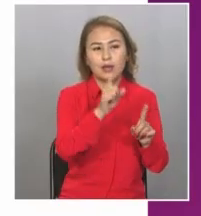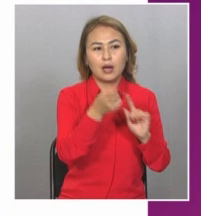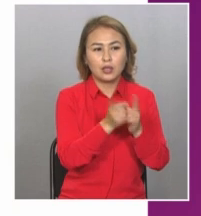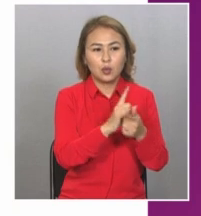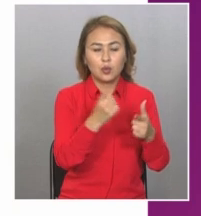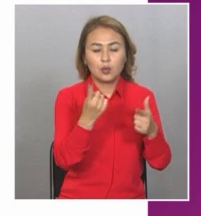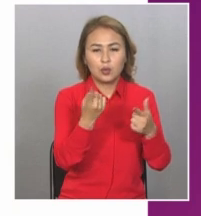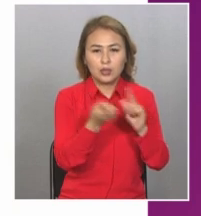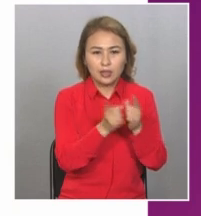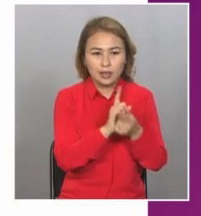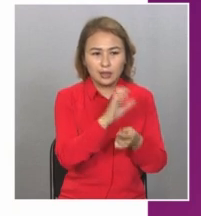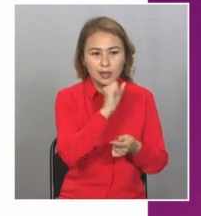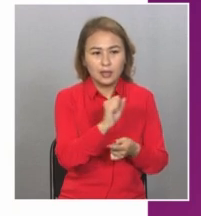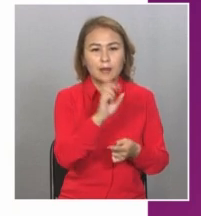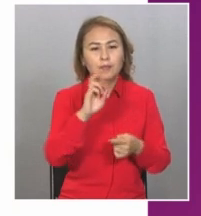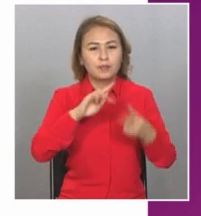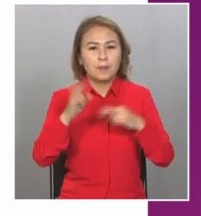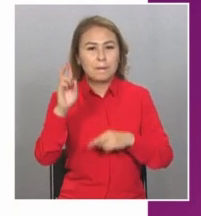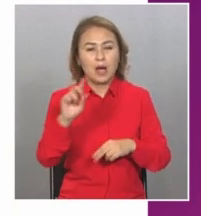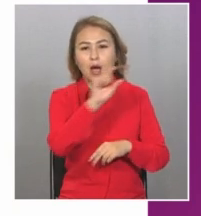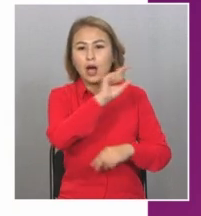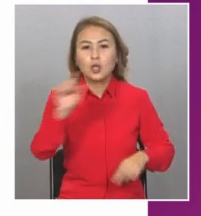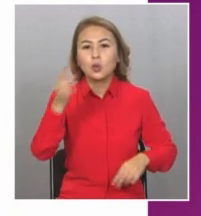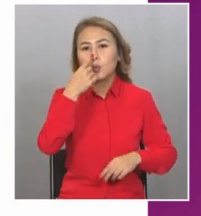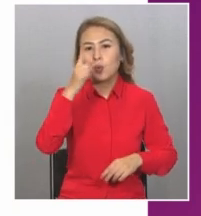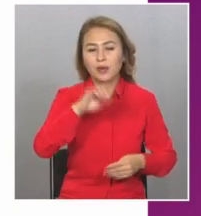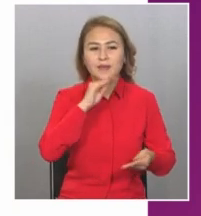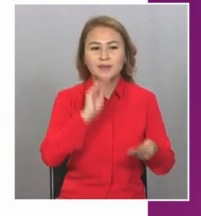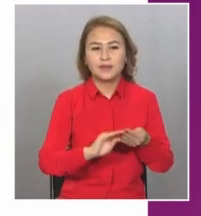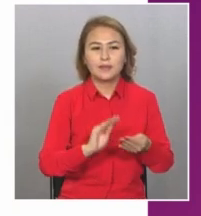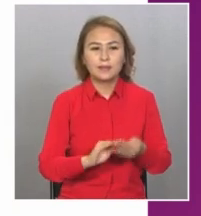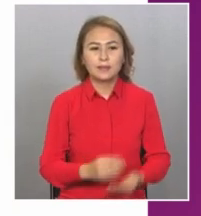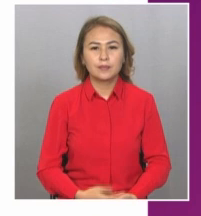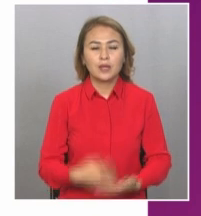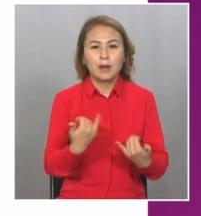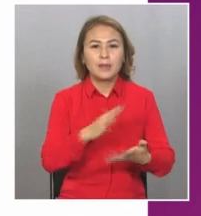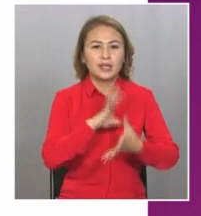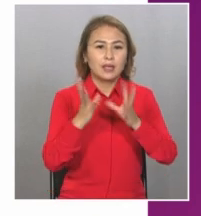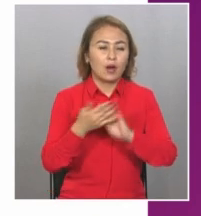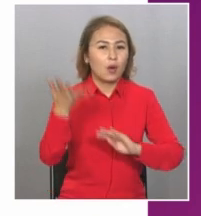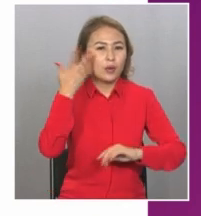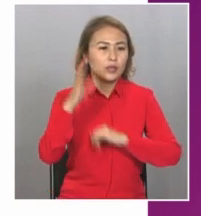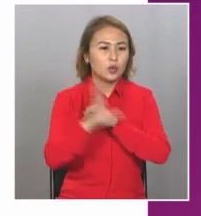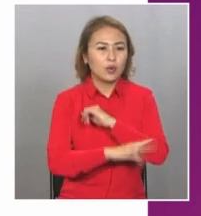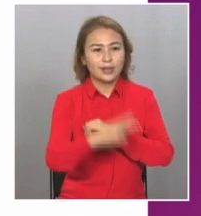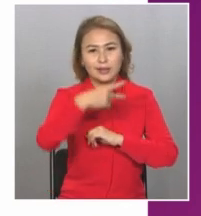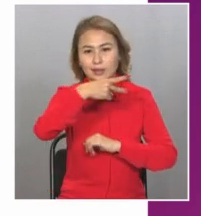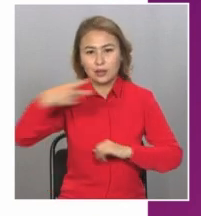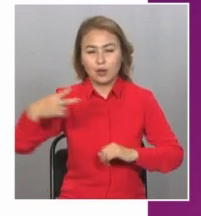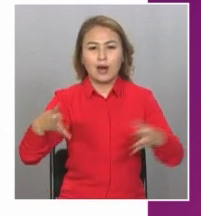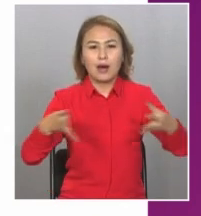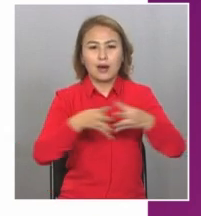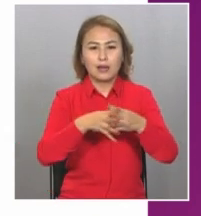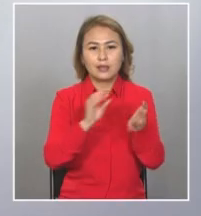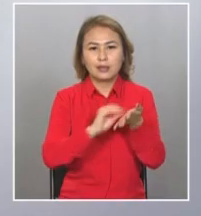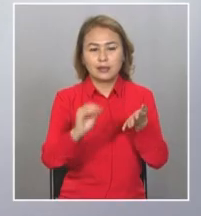өзгереді, AB болады, ал жолдың номері өзгермейді. Бұл қарастырған соңғы екеуі аралас сілтеме.